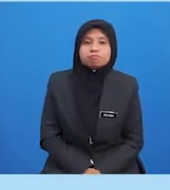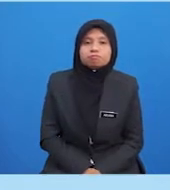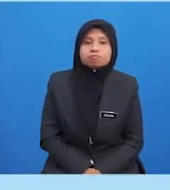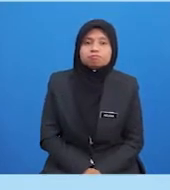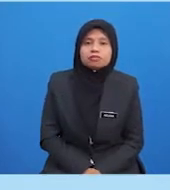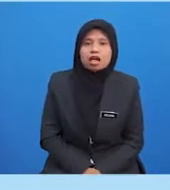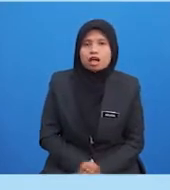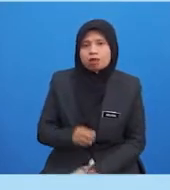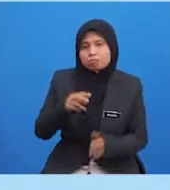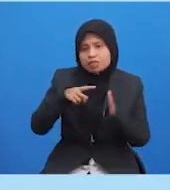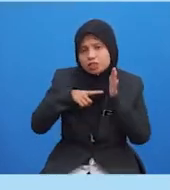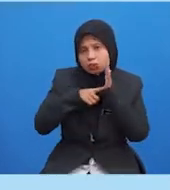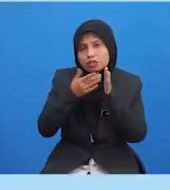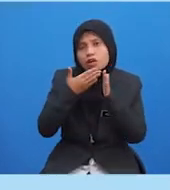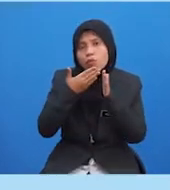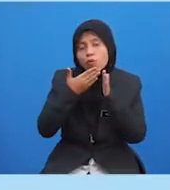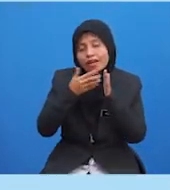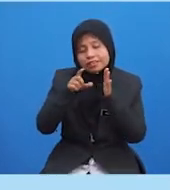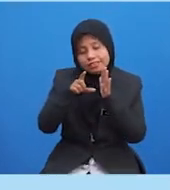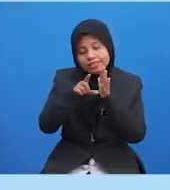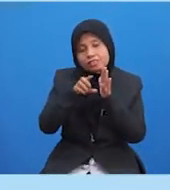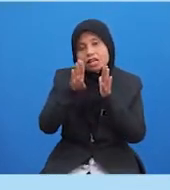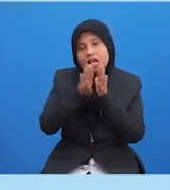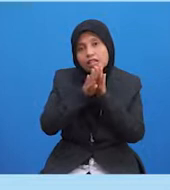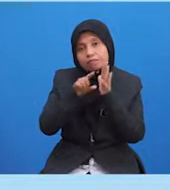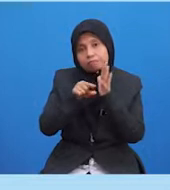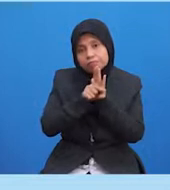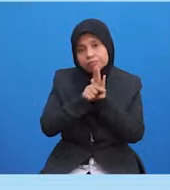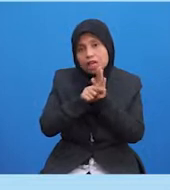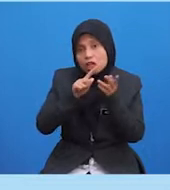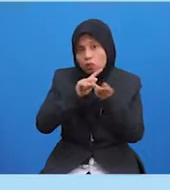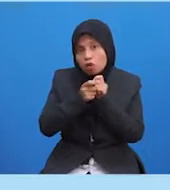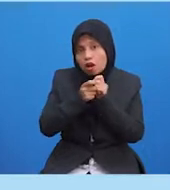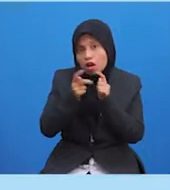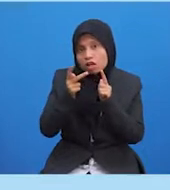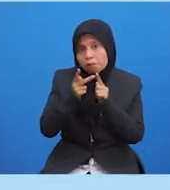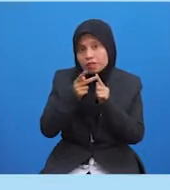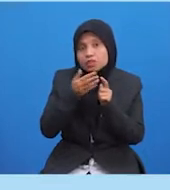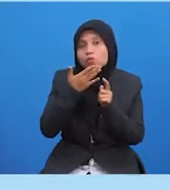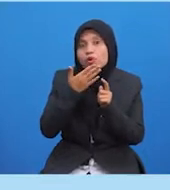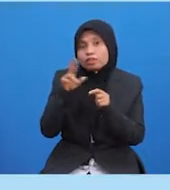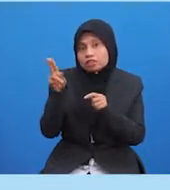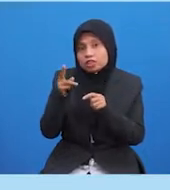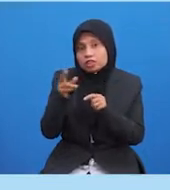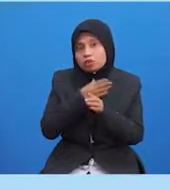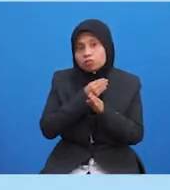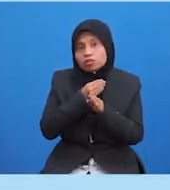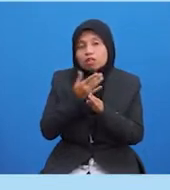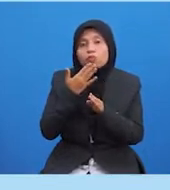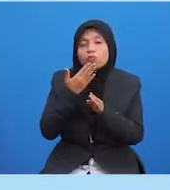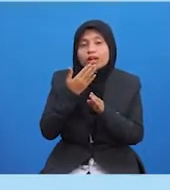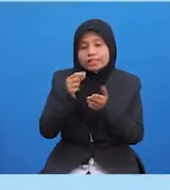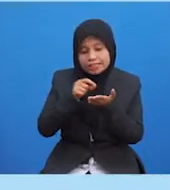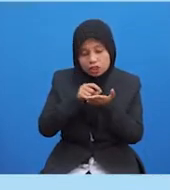Sinteks menunjukkan warna latar belakang tabel akan ditukar kepada warna hijau dan warna